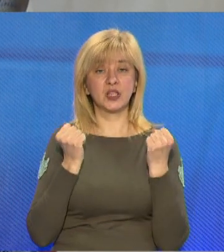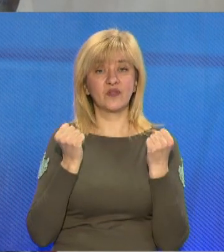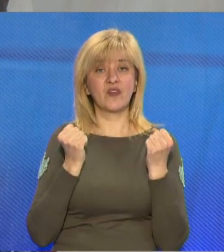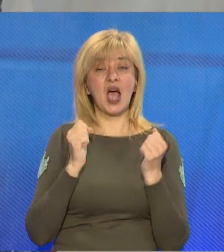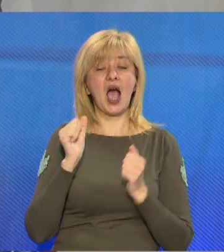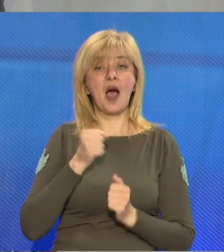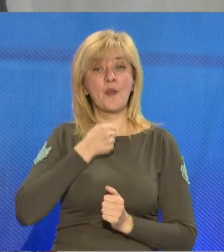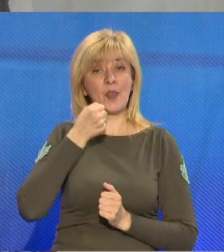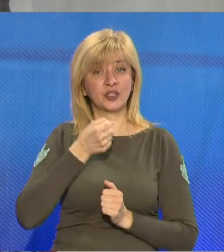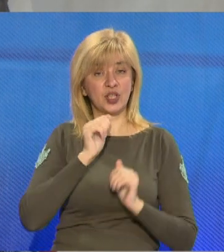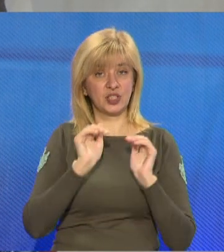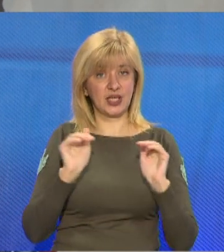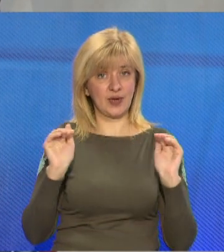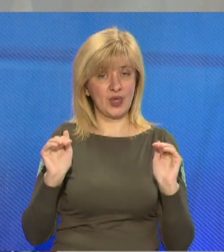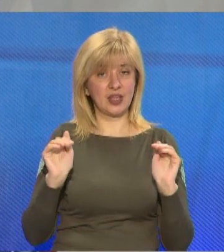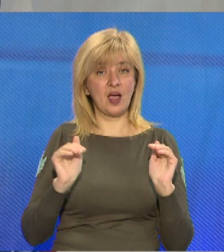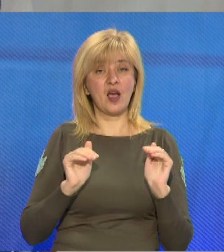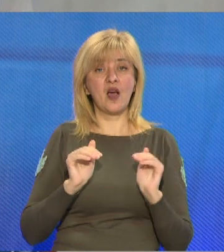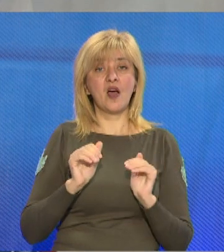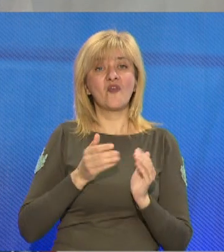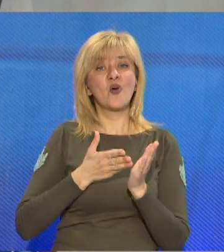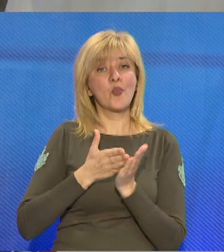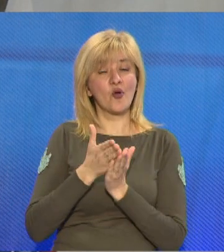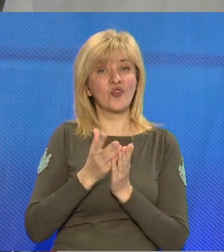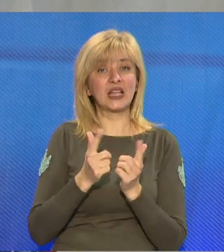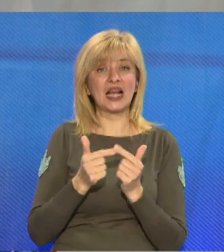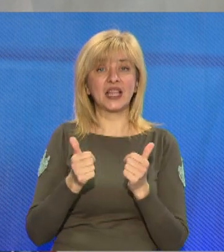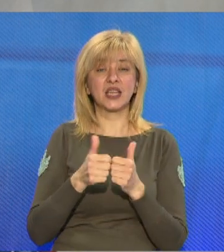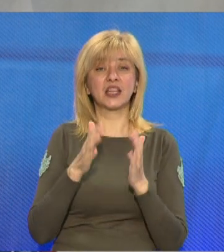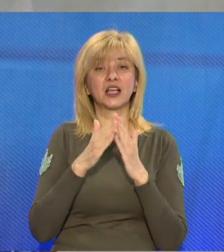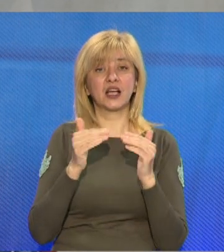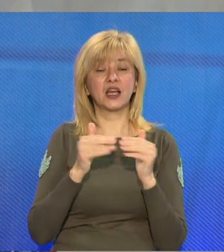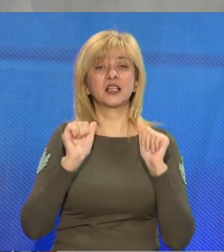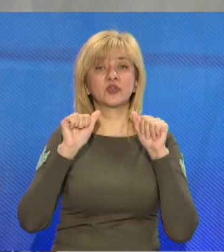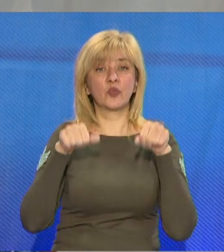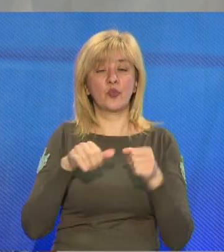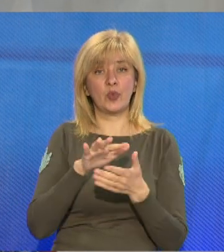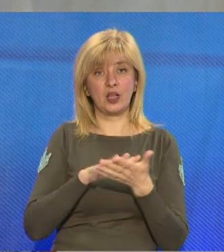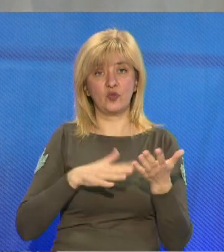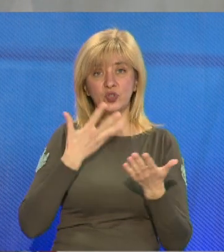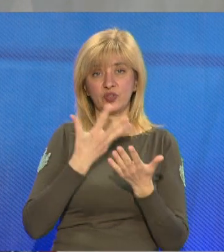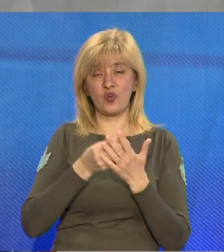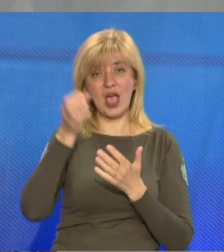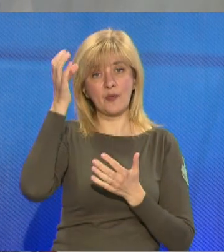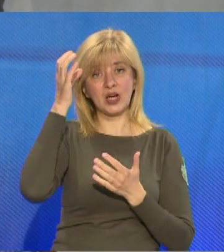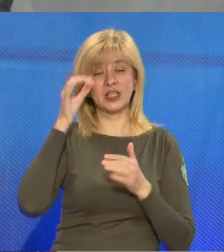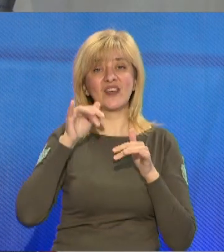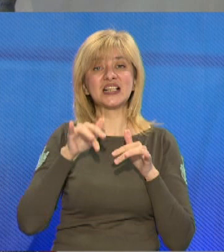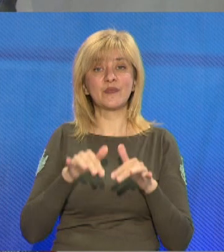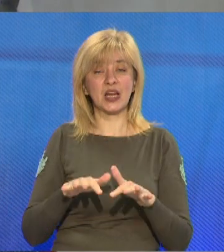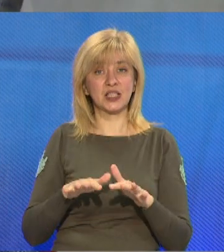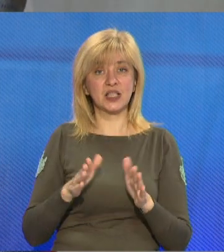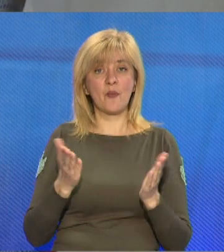Ну а ребята постарше в профильных отрядах или лагерях смогут продолжить свой образовательный процесс по